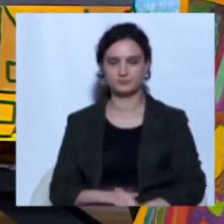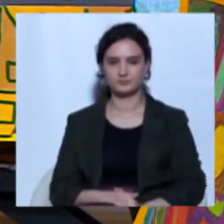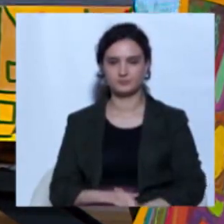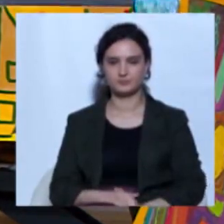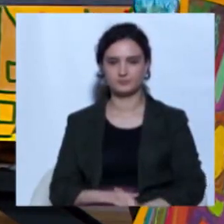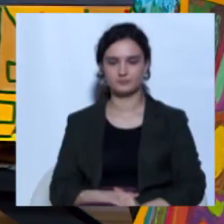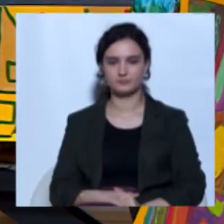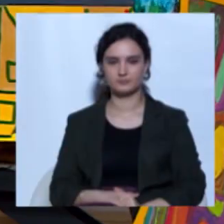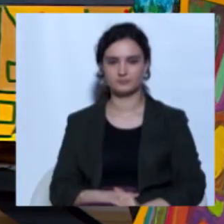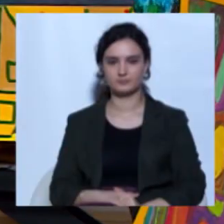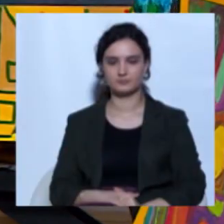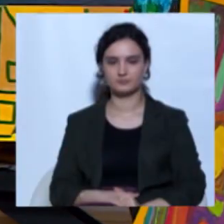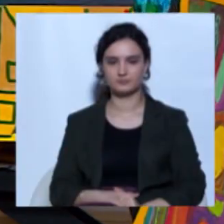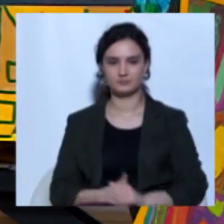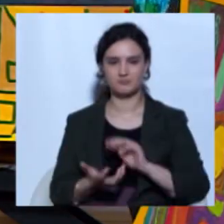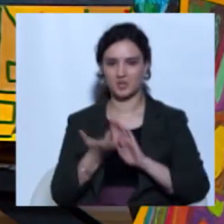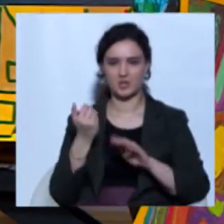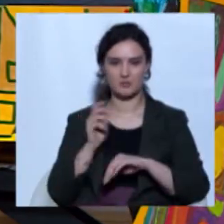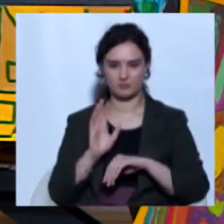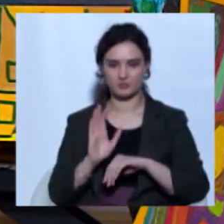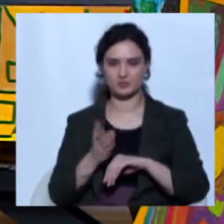გაცრავად, არა? არა მომეღია.